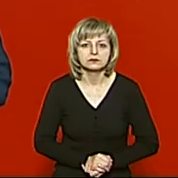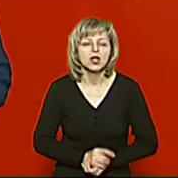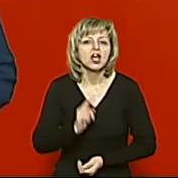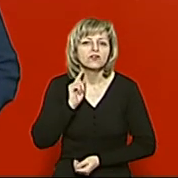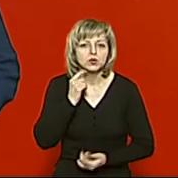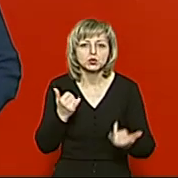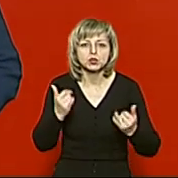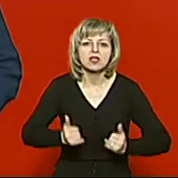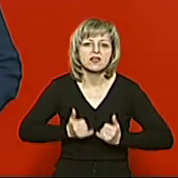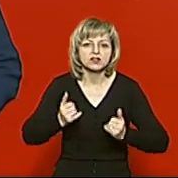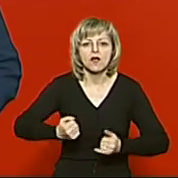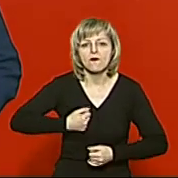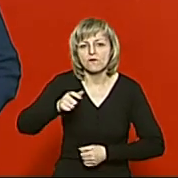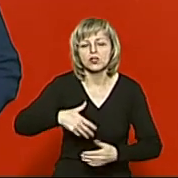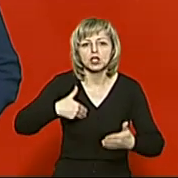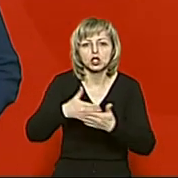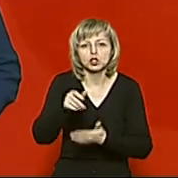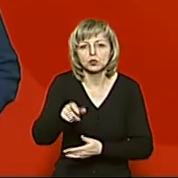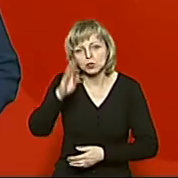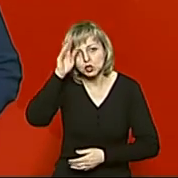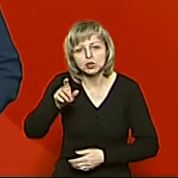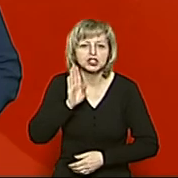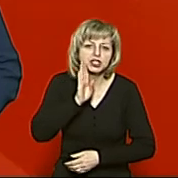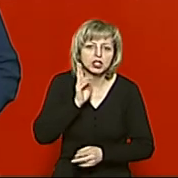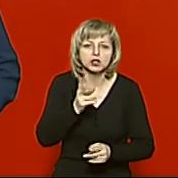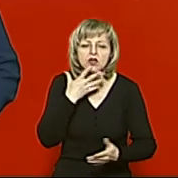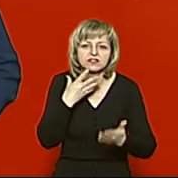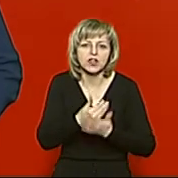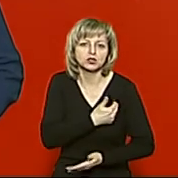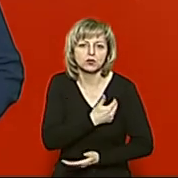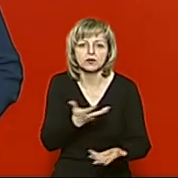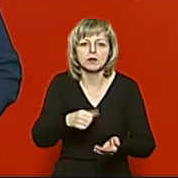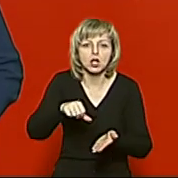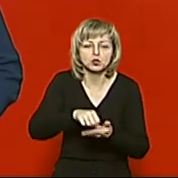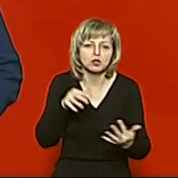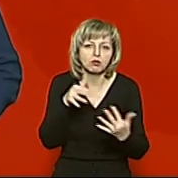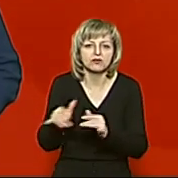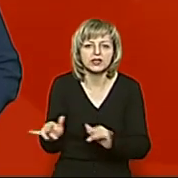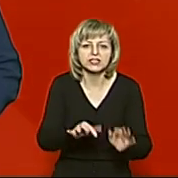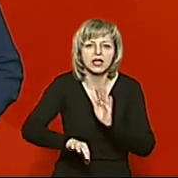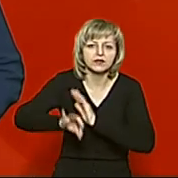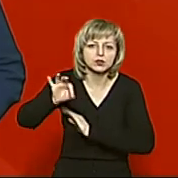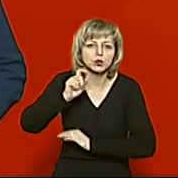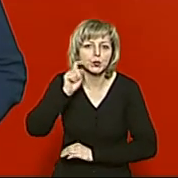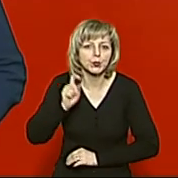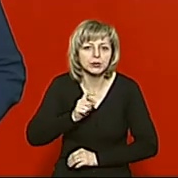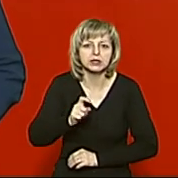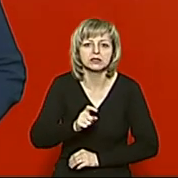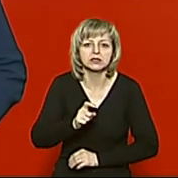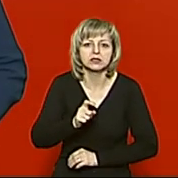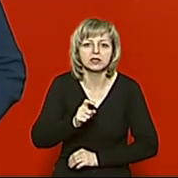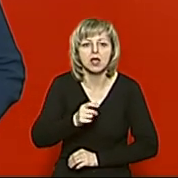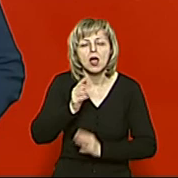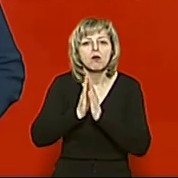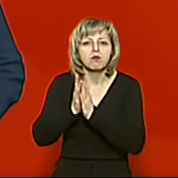У Луцьку сьогодні вшанували воїнів-добровольців. Чоловіки та жінки, які з власної волі брали участь у бойових діях на сході України, помолилися